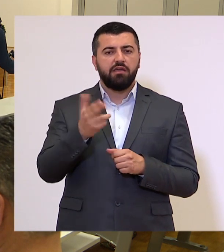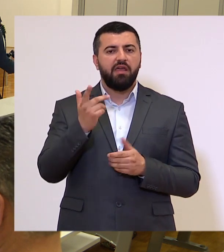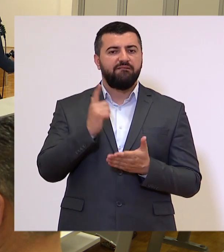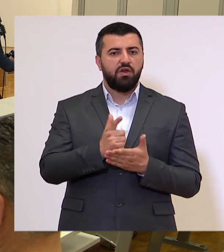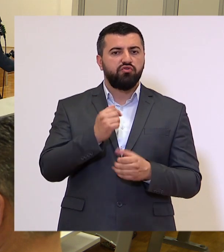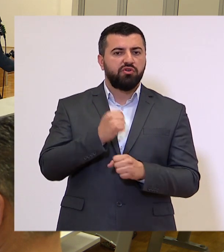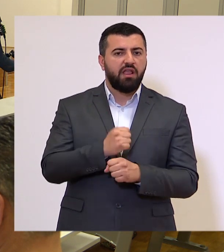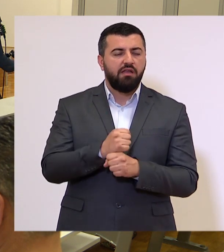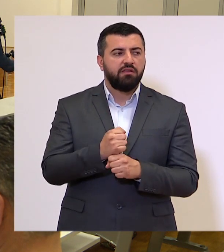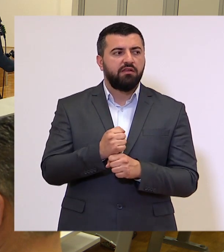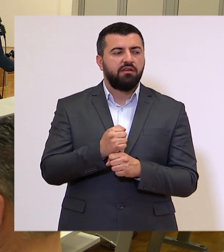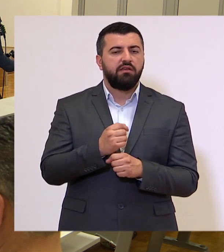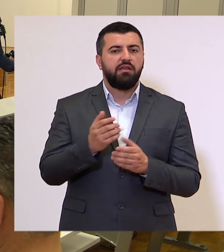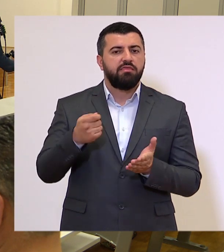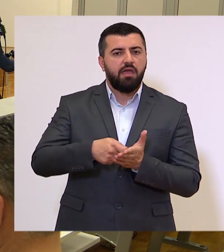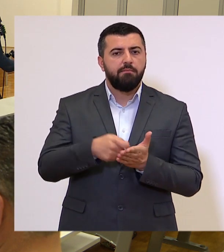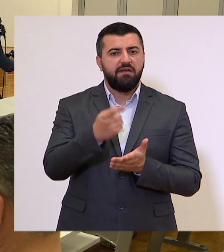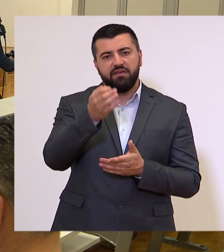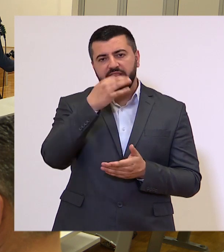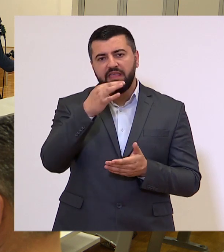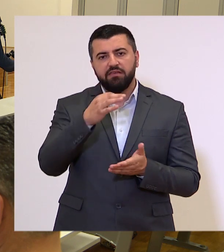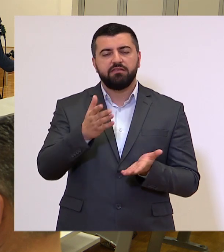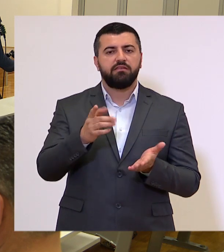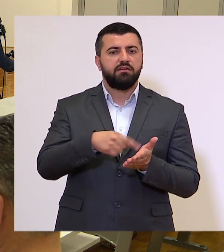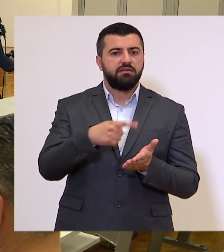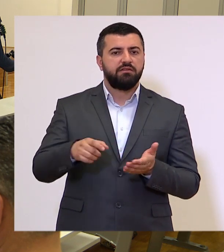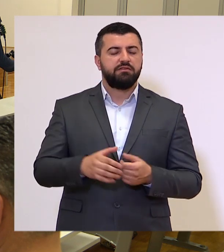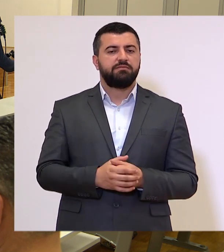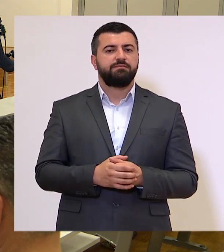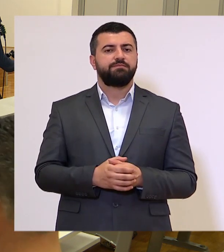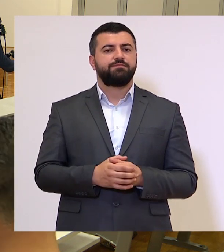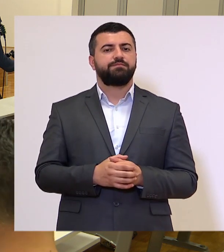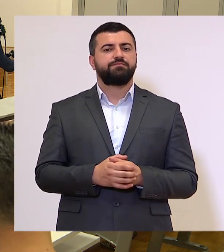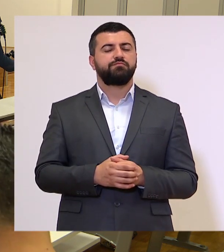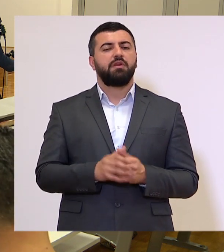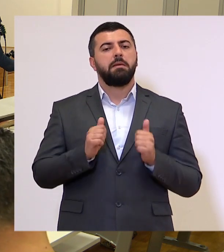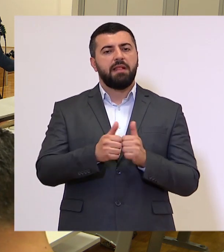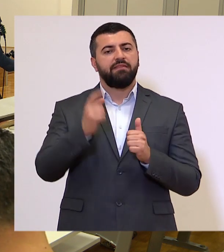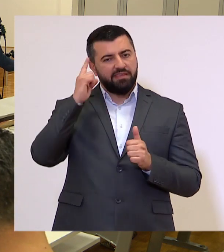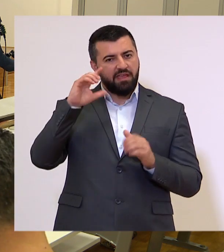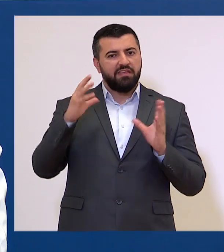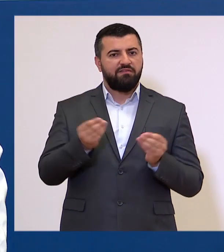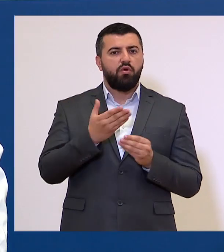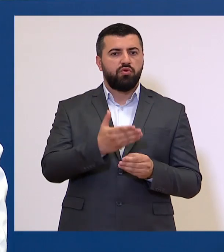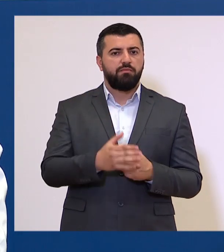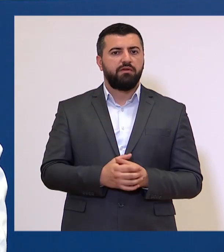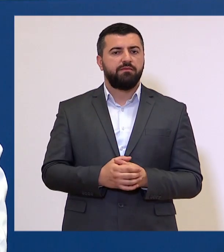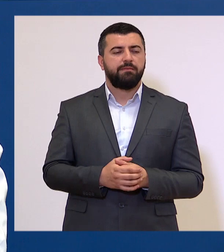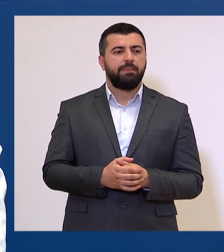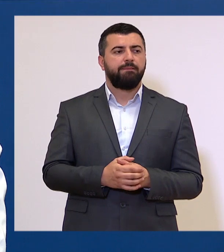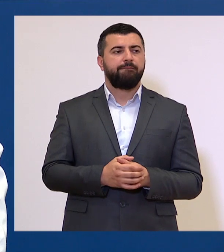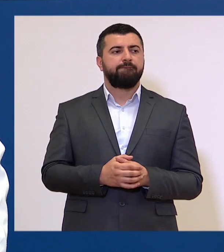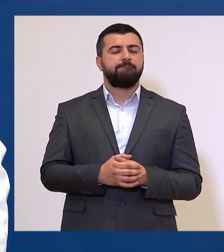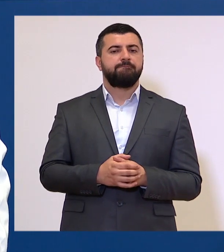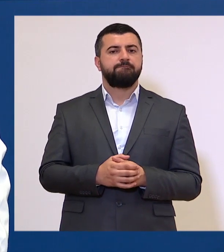se već preduzimaju koraci da se nabave ti testovi kada budu dostupni? Naravno, da pratimo i znamo sve o tome. Mislim,